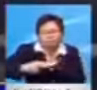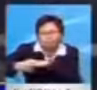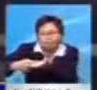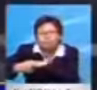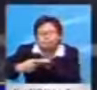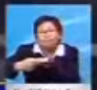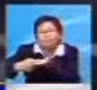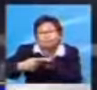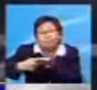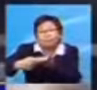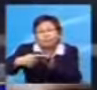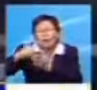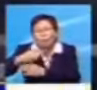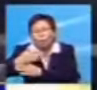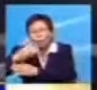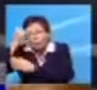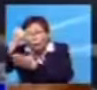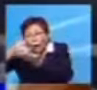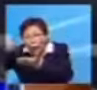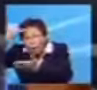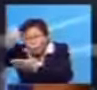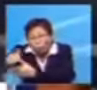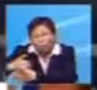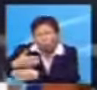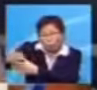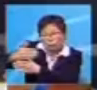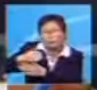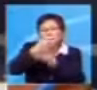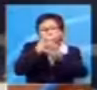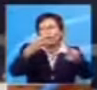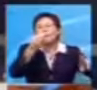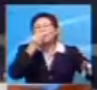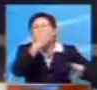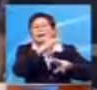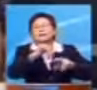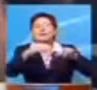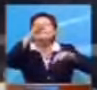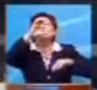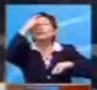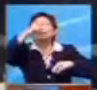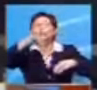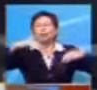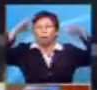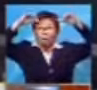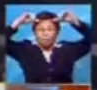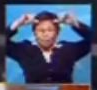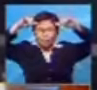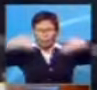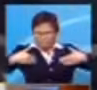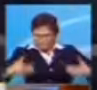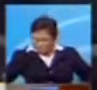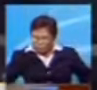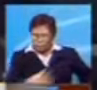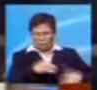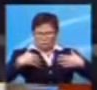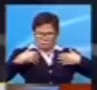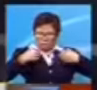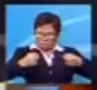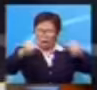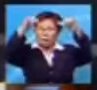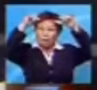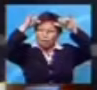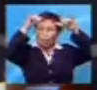ini antara perkara yang diberikan fokus adalah penyediaan makanan dan minuman untuk lembu keadaan fizikal dan kesihatan lembu